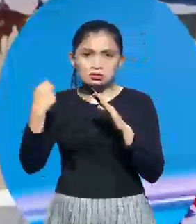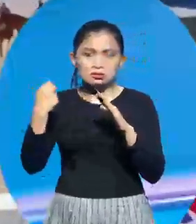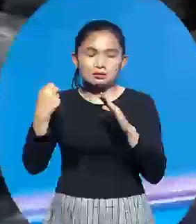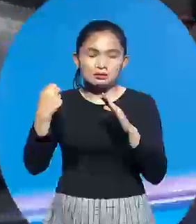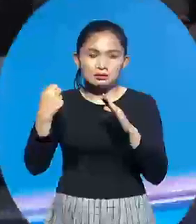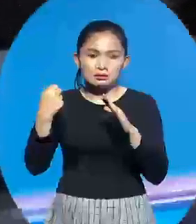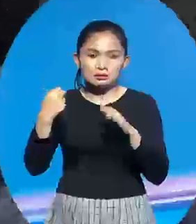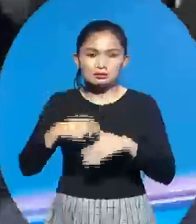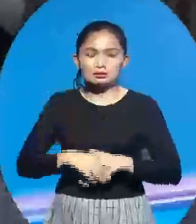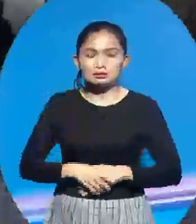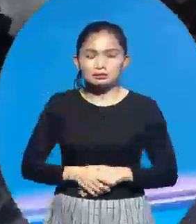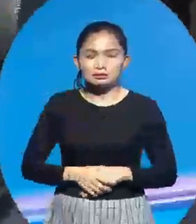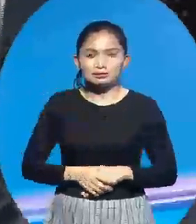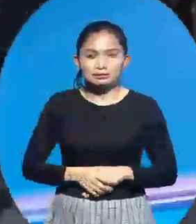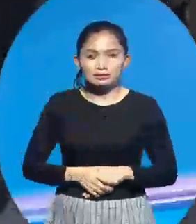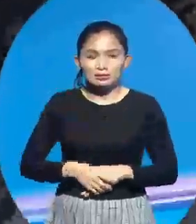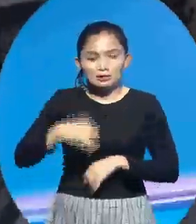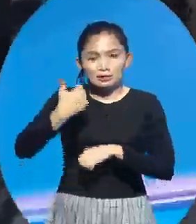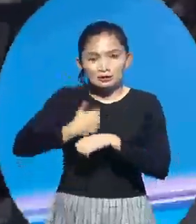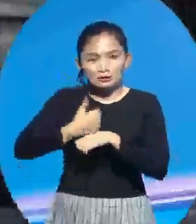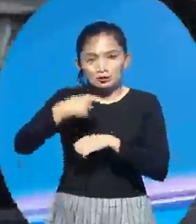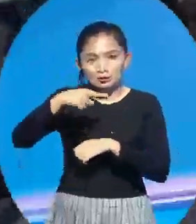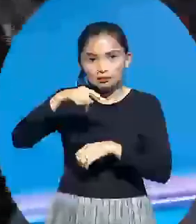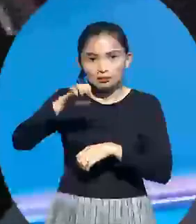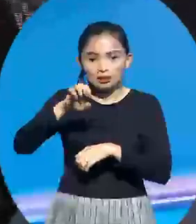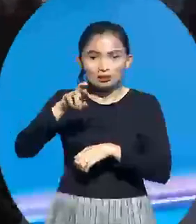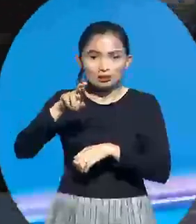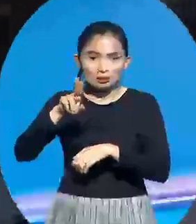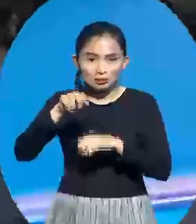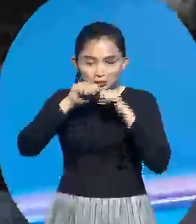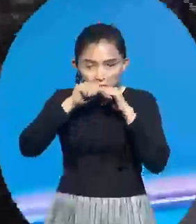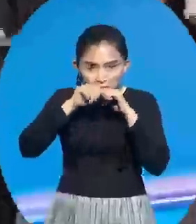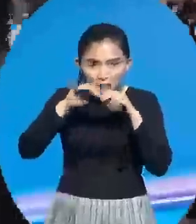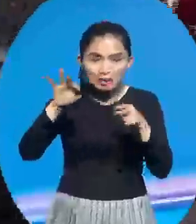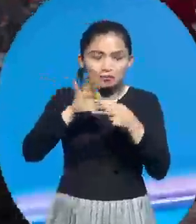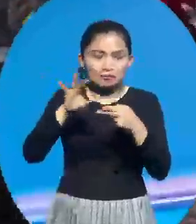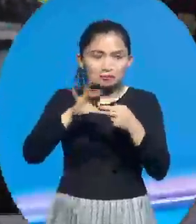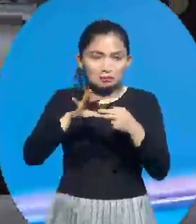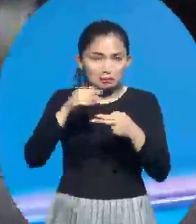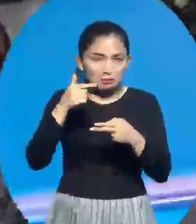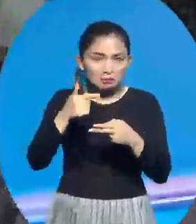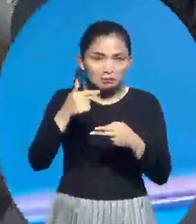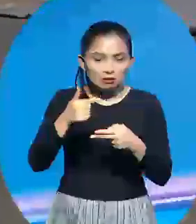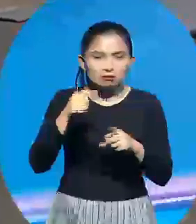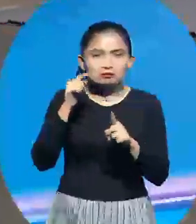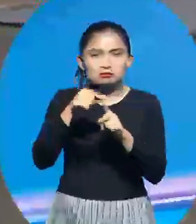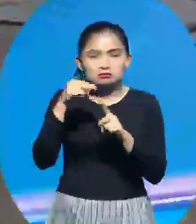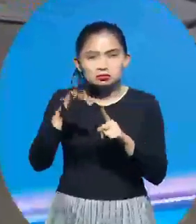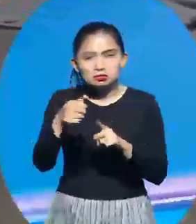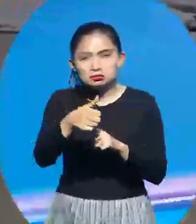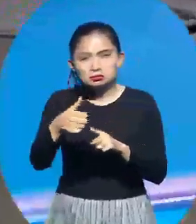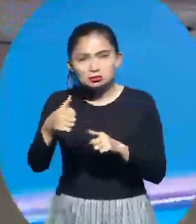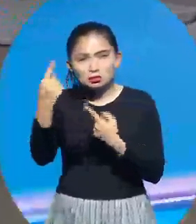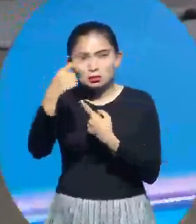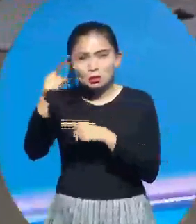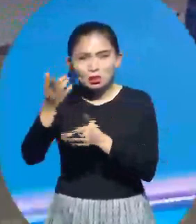sát. Chính phủ Peru đã tuyên bố tình trạng khẩn cấp ở biên giới vào tuần trước nhằm thắt chặt chính sách nhập cư. Những người nước ngoài không